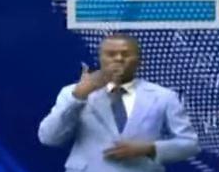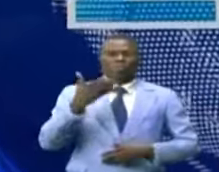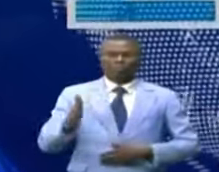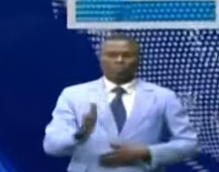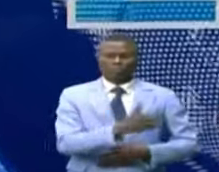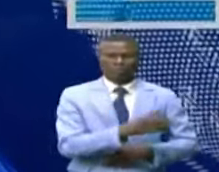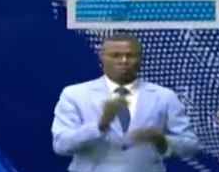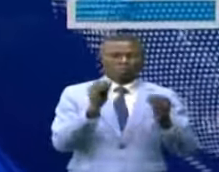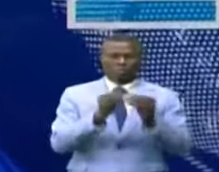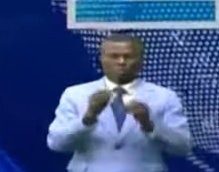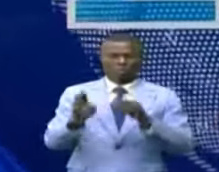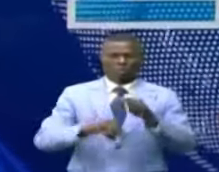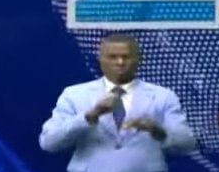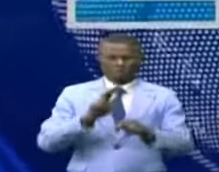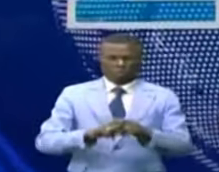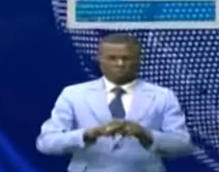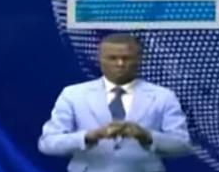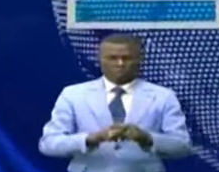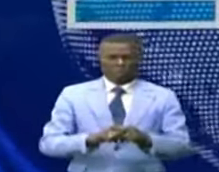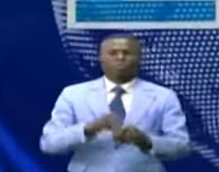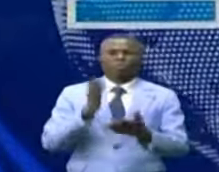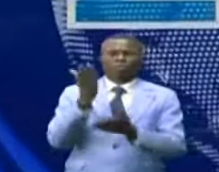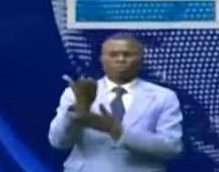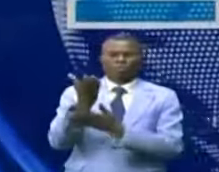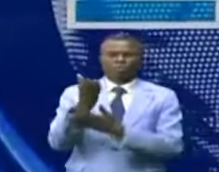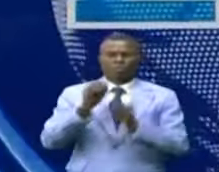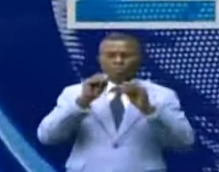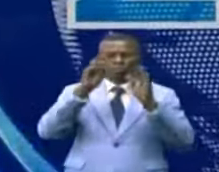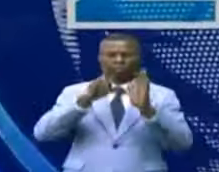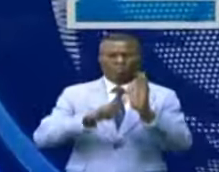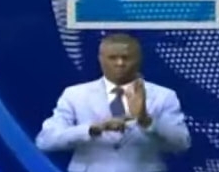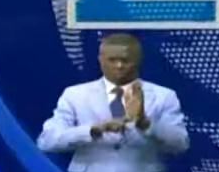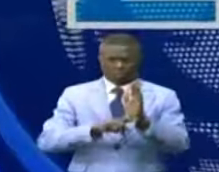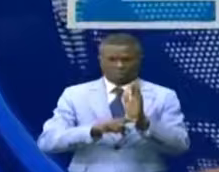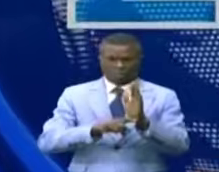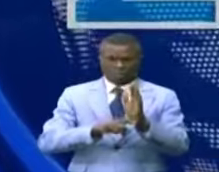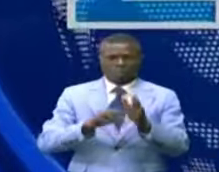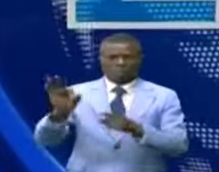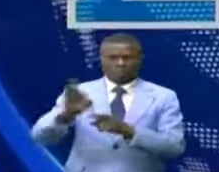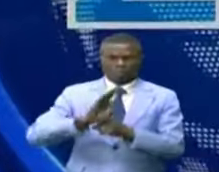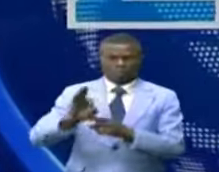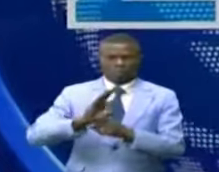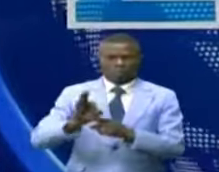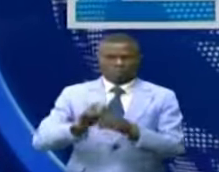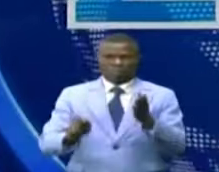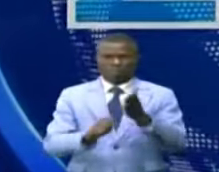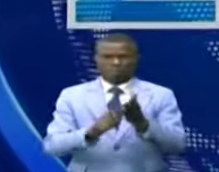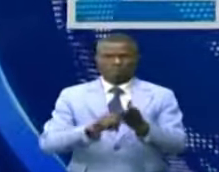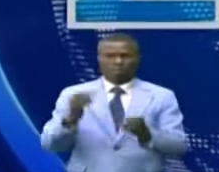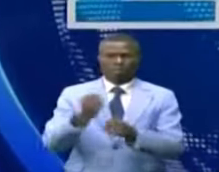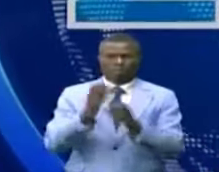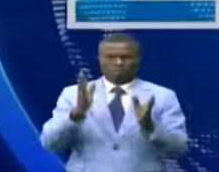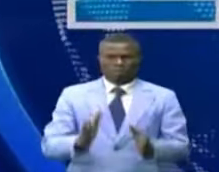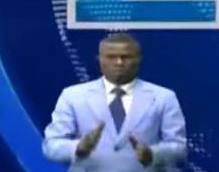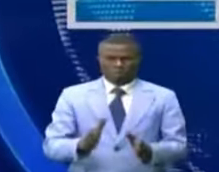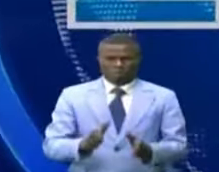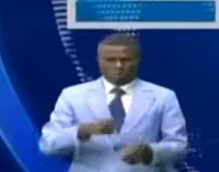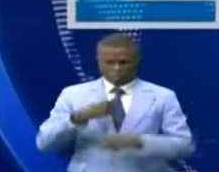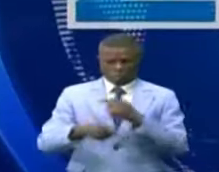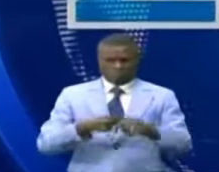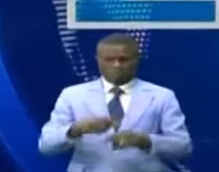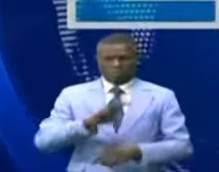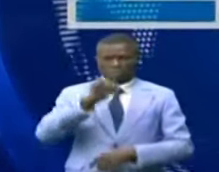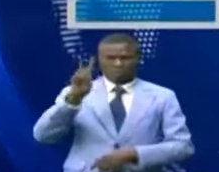Une table ronde nationale de plaidoyer sur l'enseignement de formation technique et professionnelle a ouvert ses portes